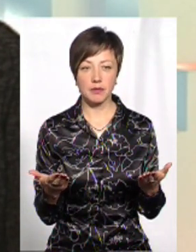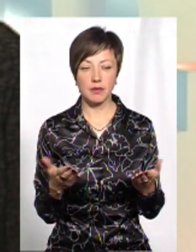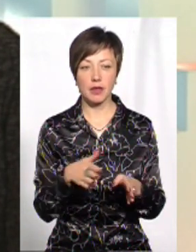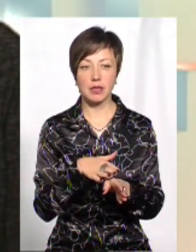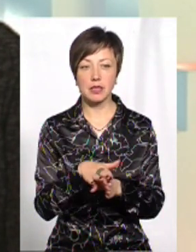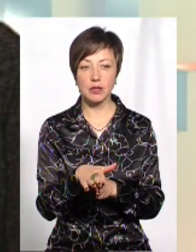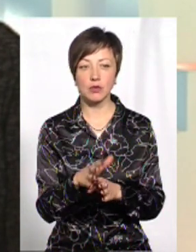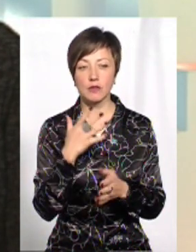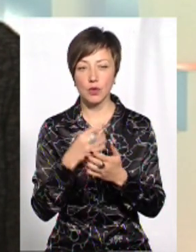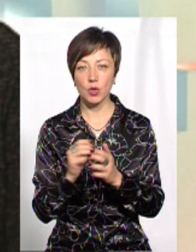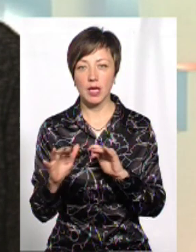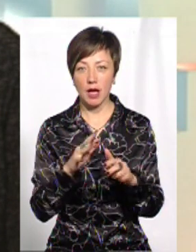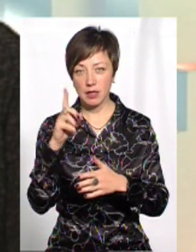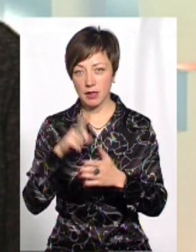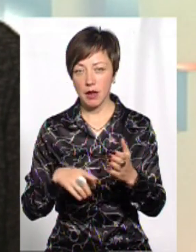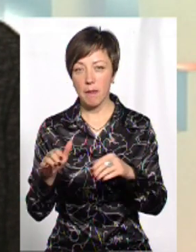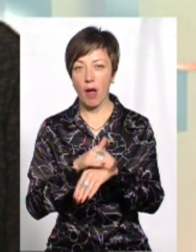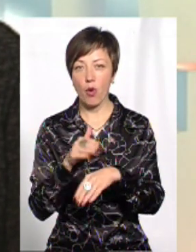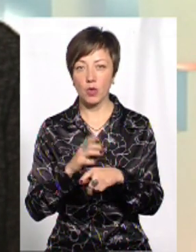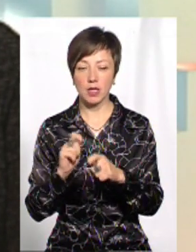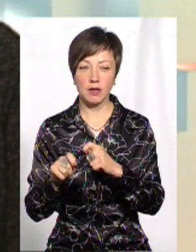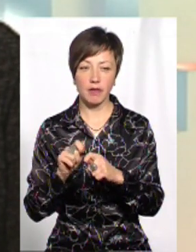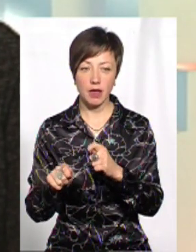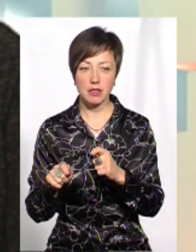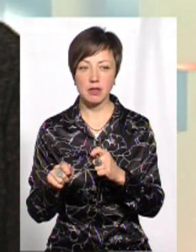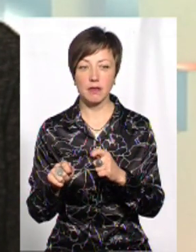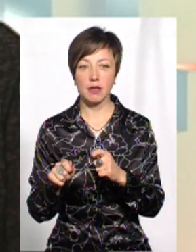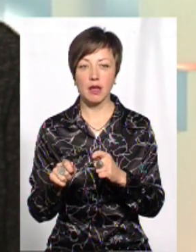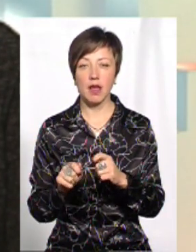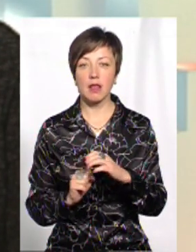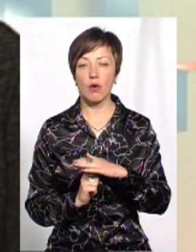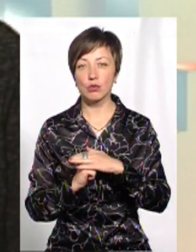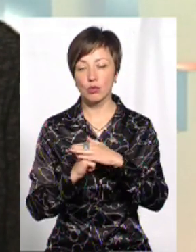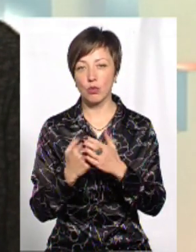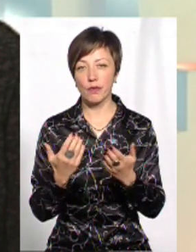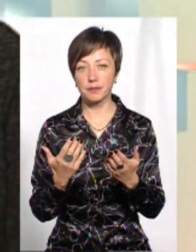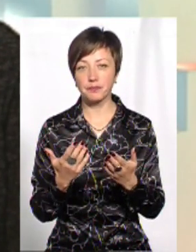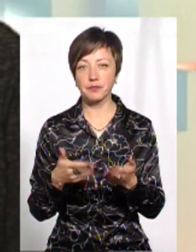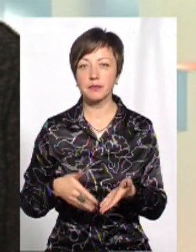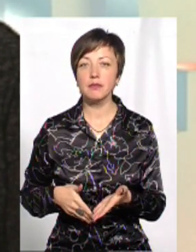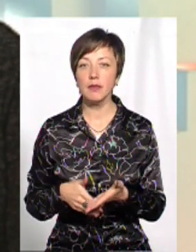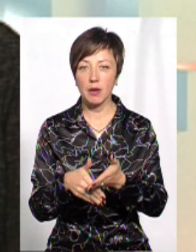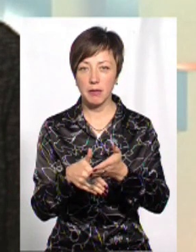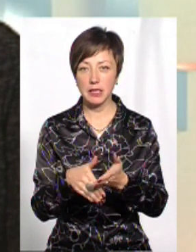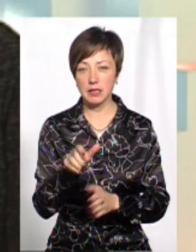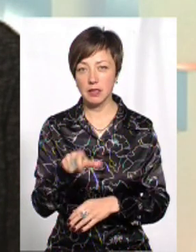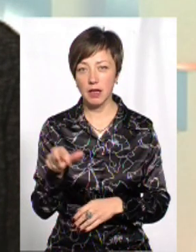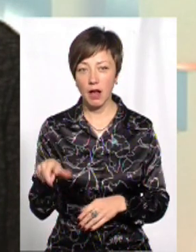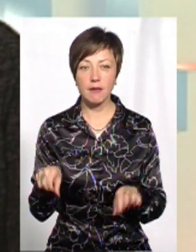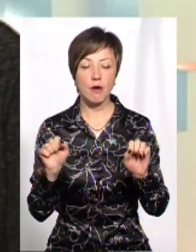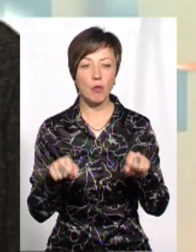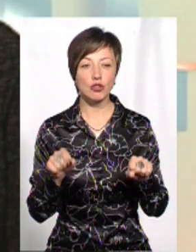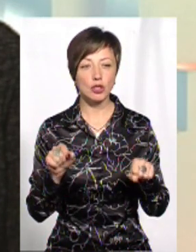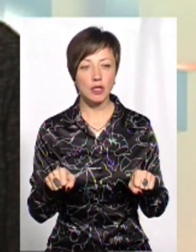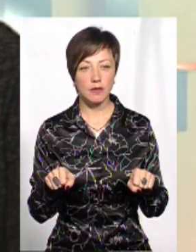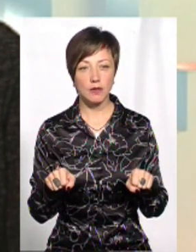здійснюють свою діяльність на основі благодійних внесків, на основі меценатів,